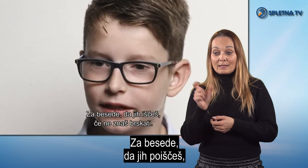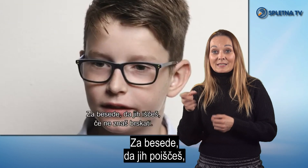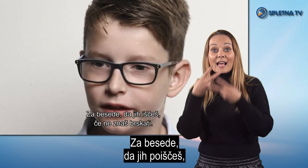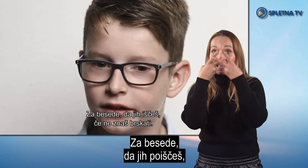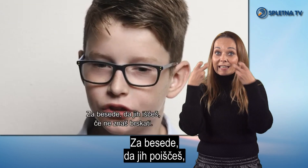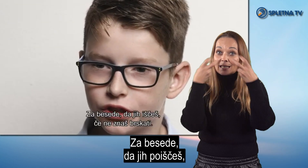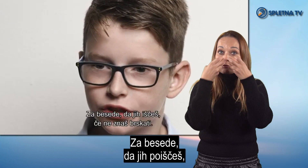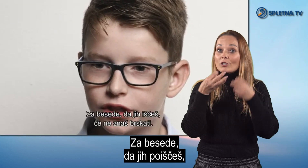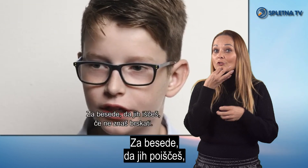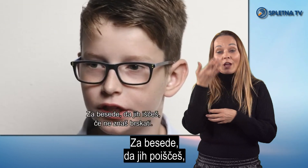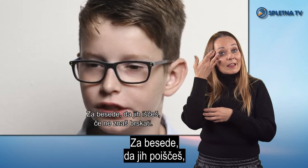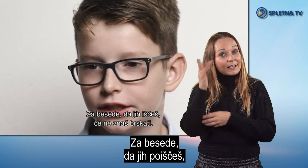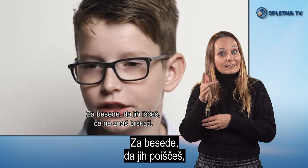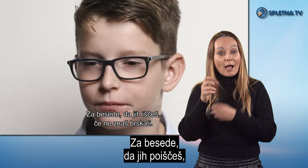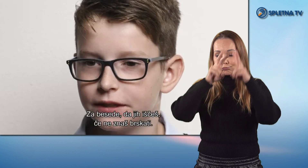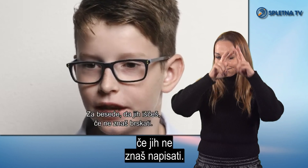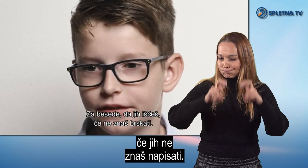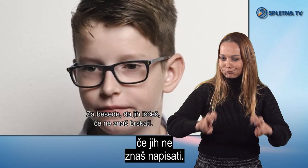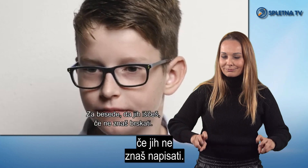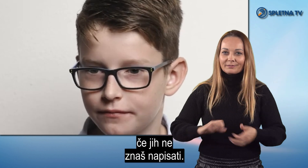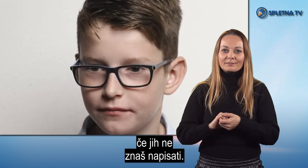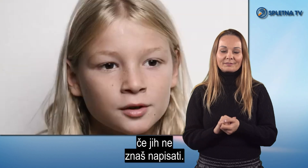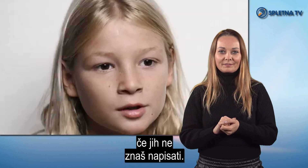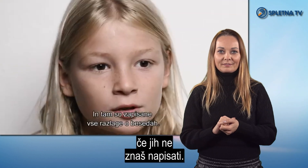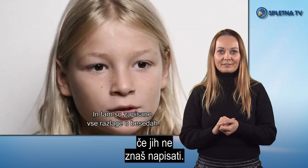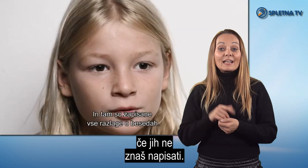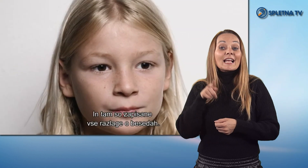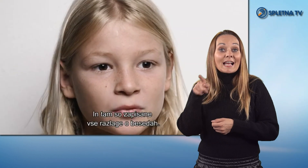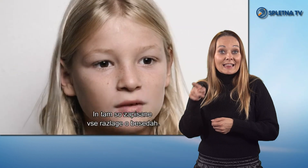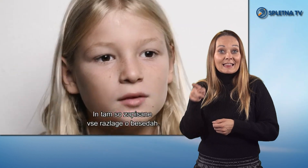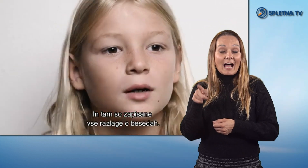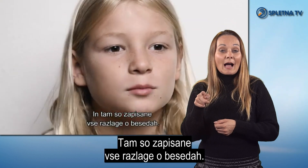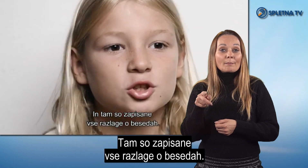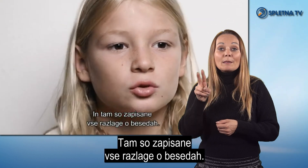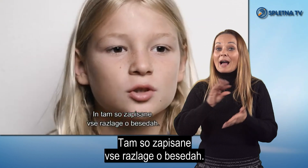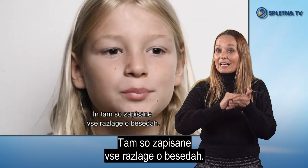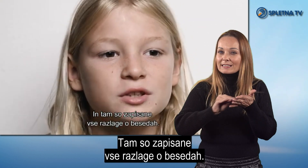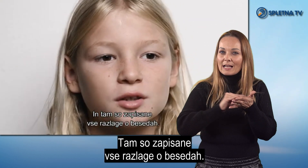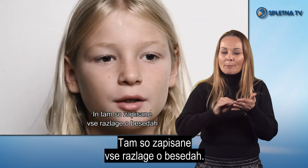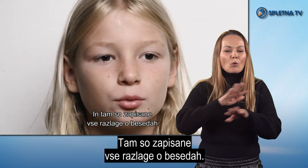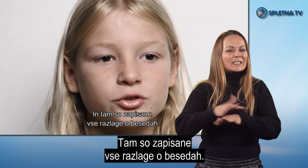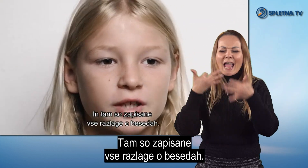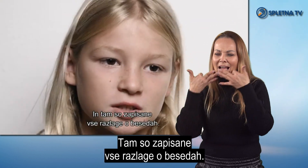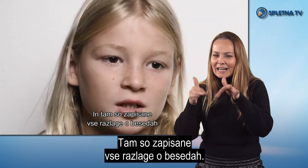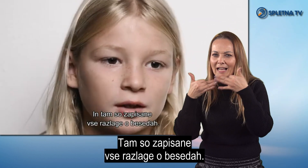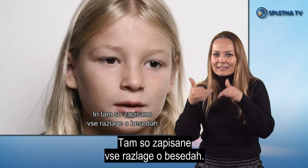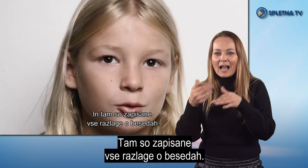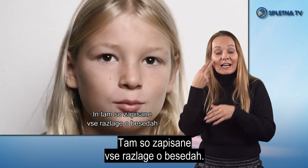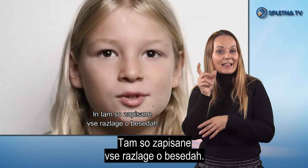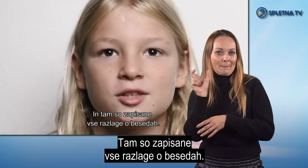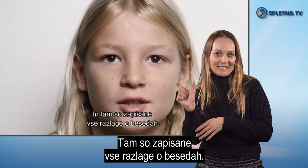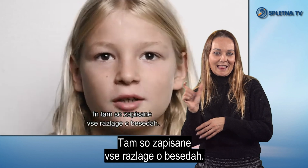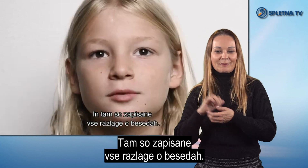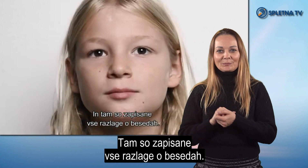Za besede, da jih iščeš, če ne znaš napisati. In tam so zapisane vse razlage